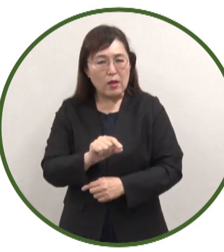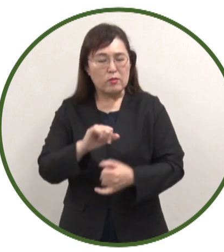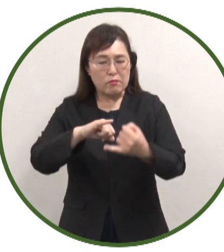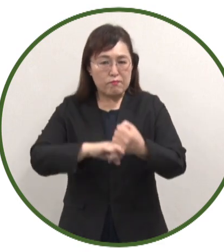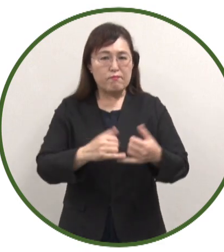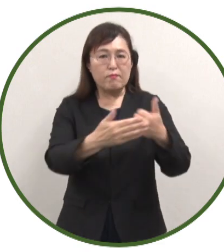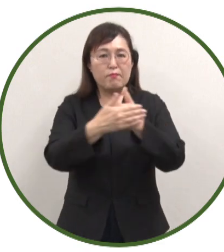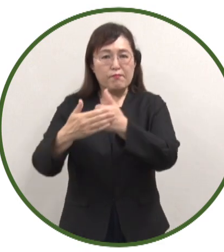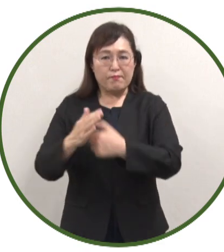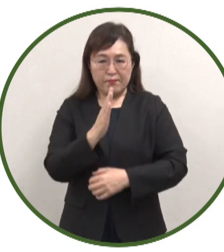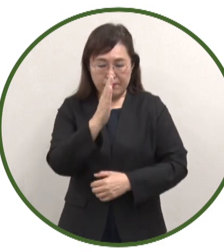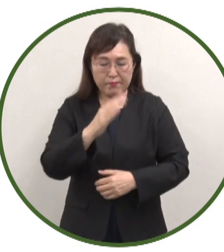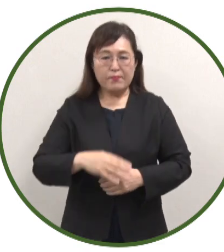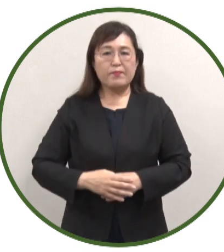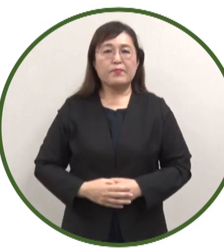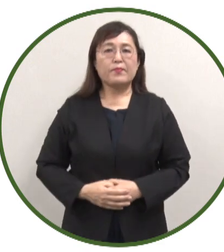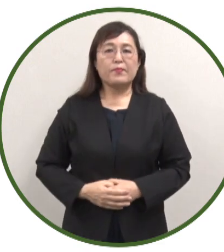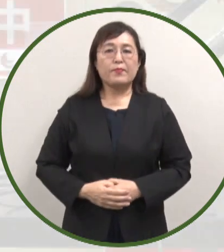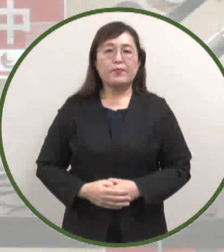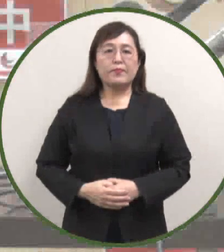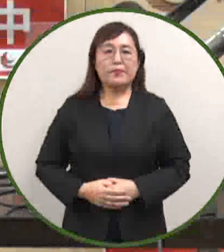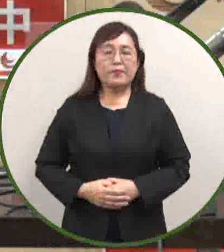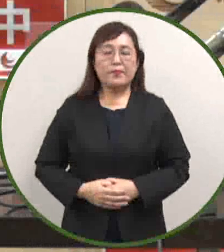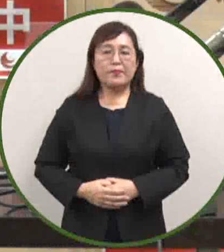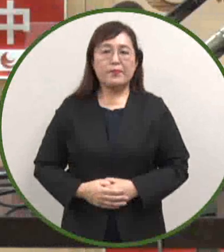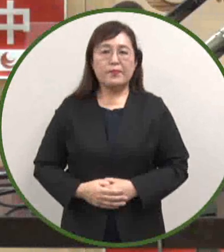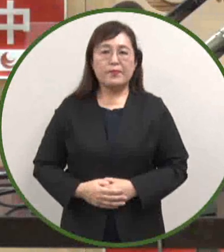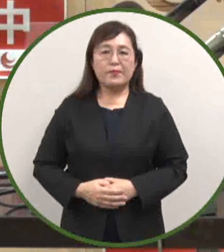協力をお願いいたします。